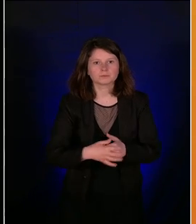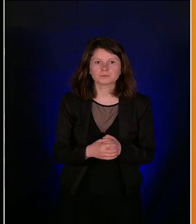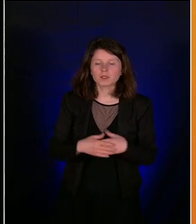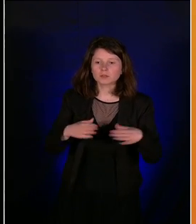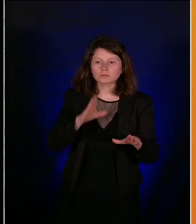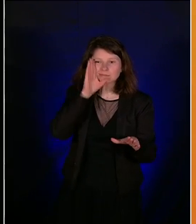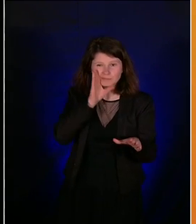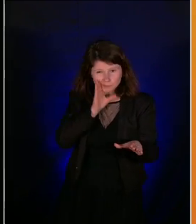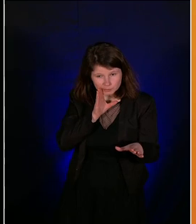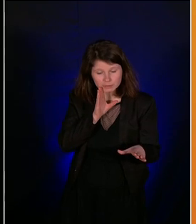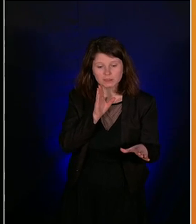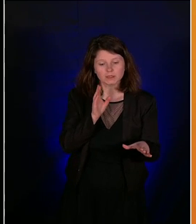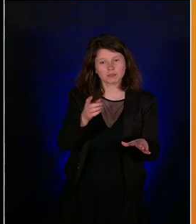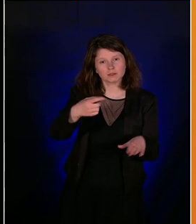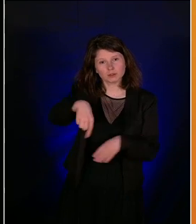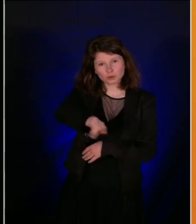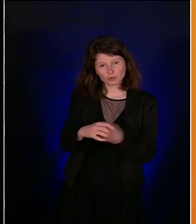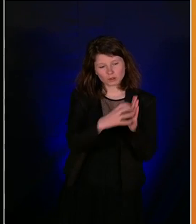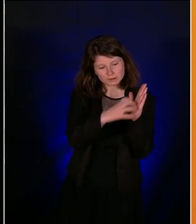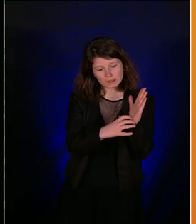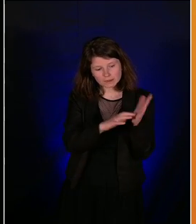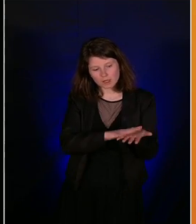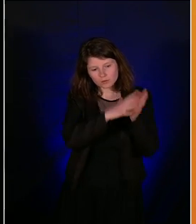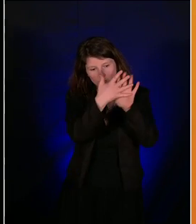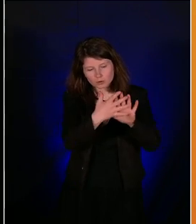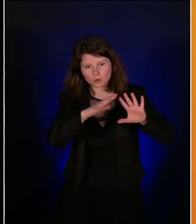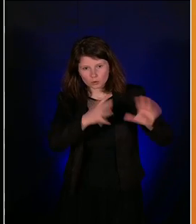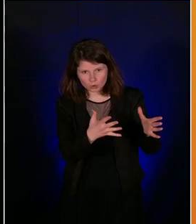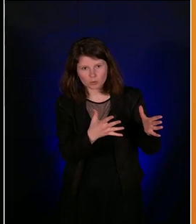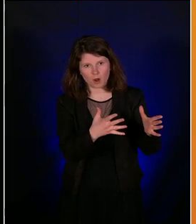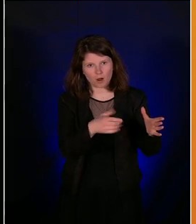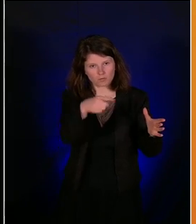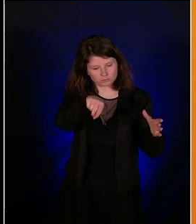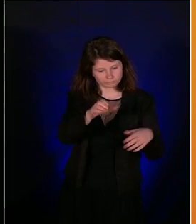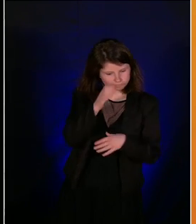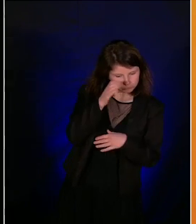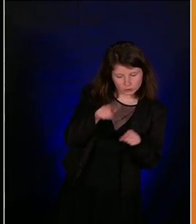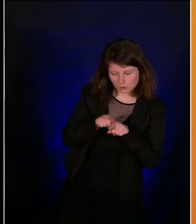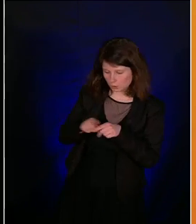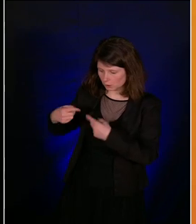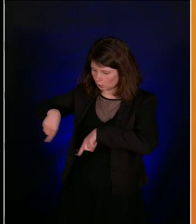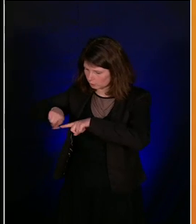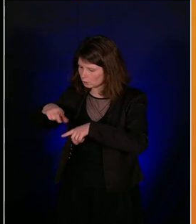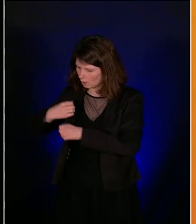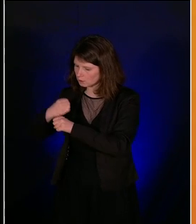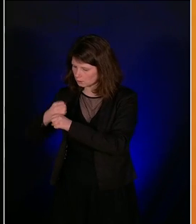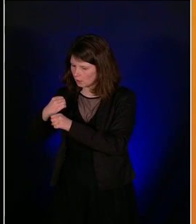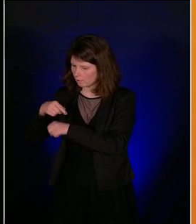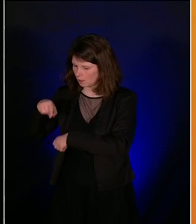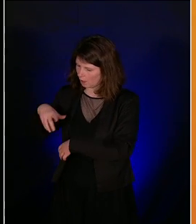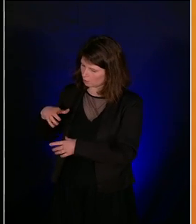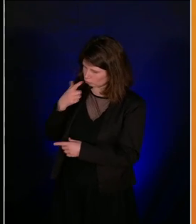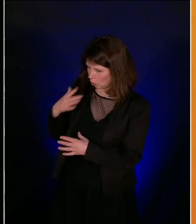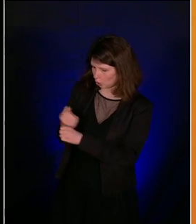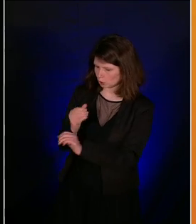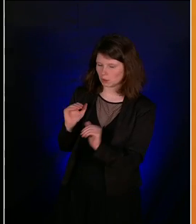en compte l'importance et le volume d'évolution du texte comme la philosophie du travail de notre commission qui a réussi nous semble-t-il de manière très